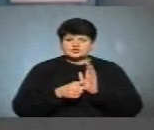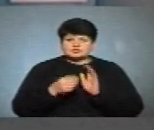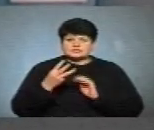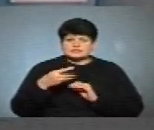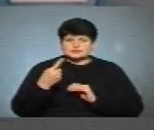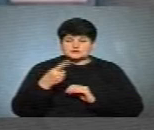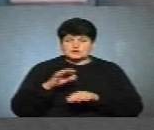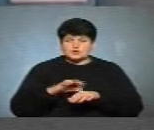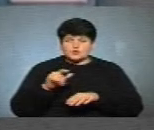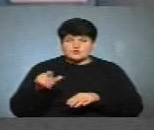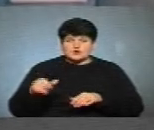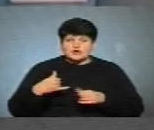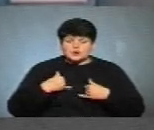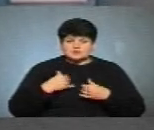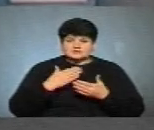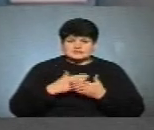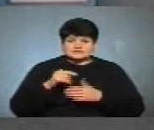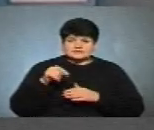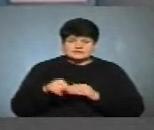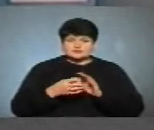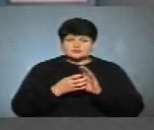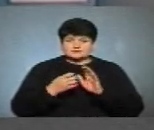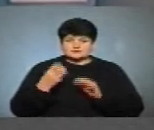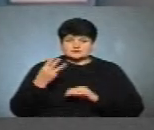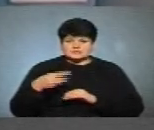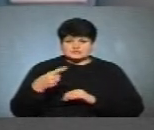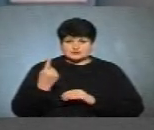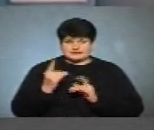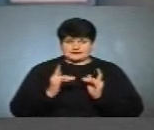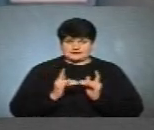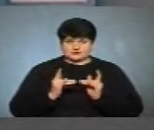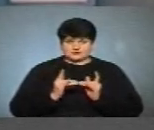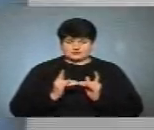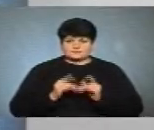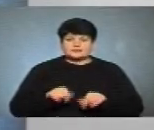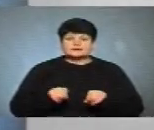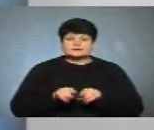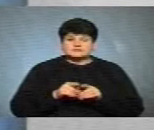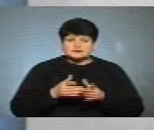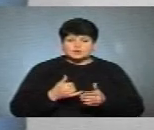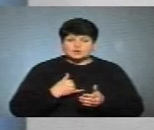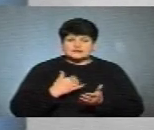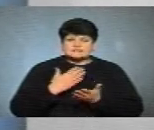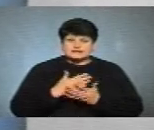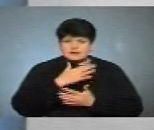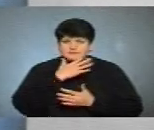631 хворий, а в нас розгорнуто 1931 ліжко. Таким чином, в нас є багато вільних